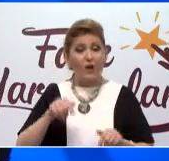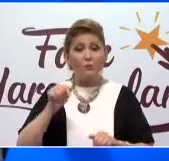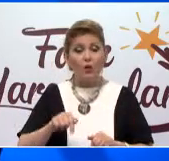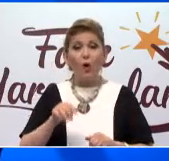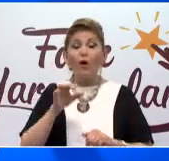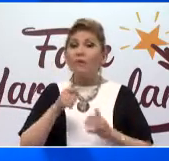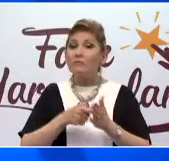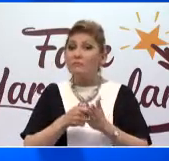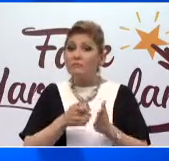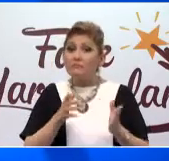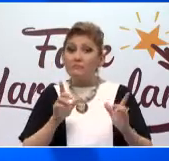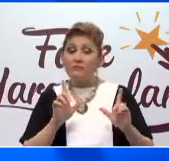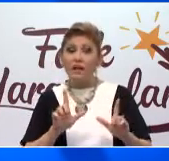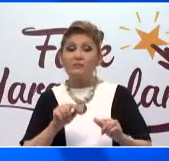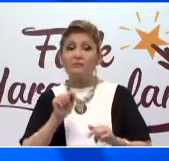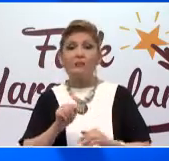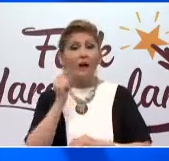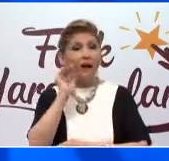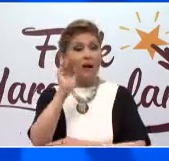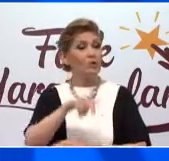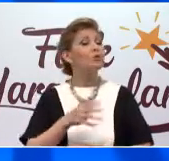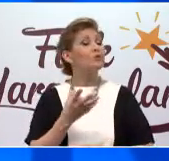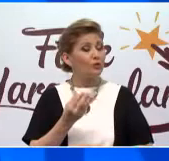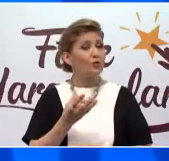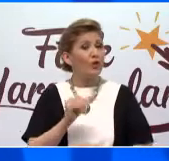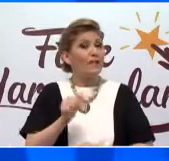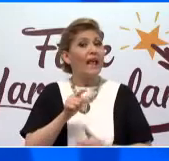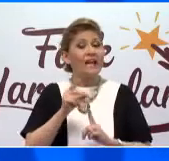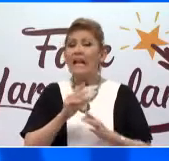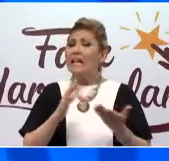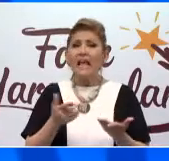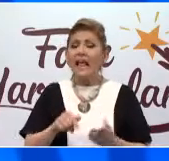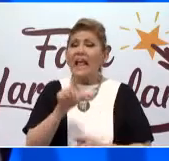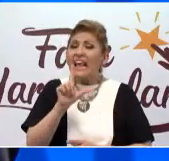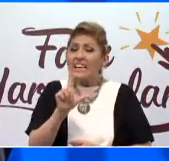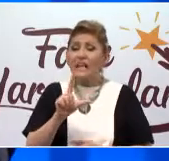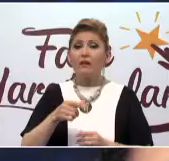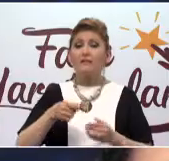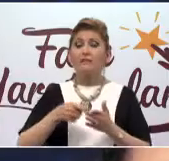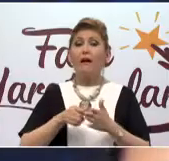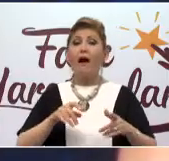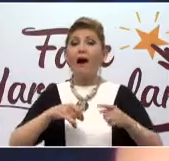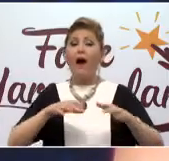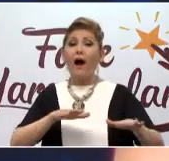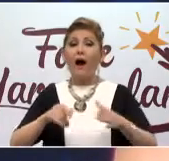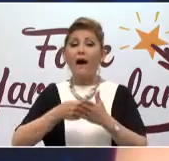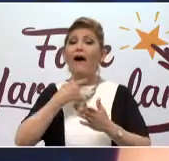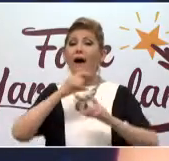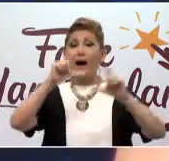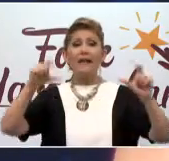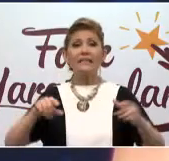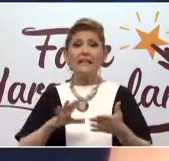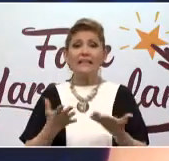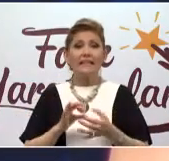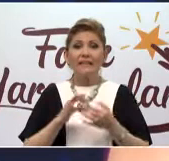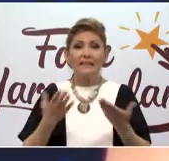olağan dönemlerde hayata geçirdiniz ki bence çok çok daha değerli. Nedir ihtiyaç haritası? Ne anlatıyorsunuz acaba?